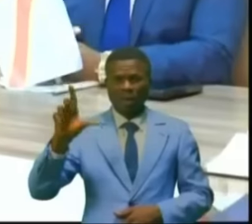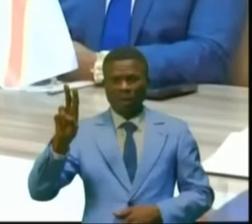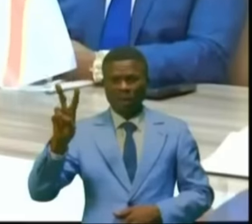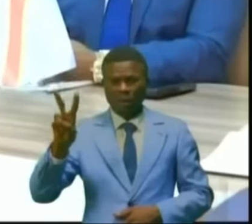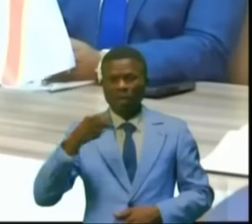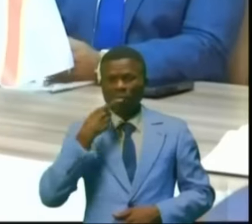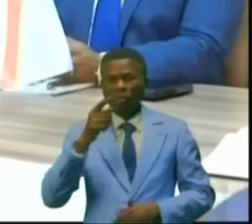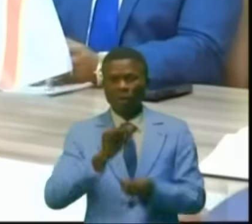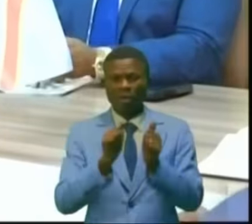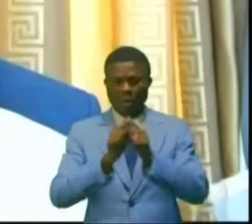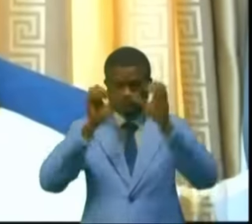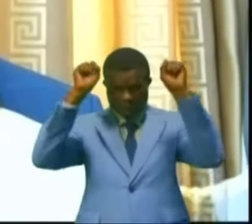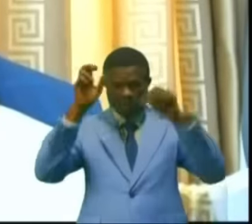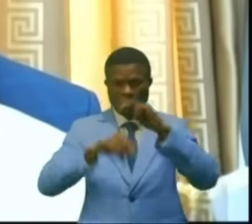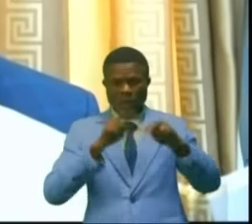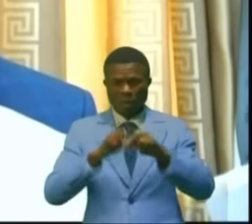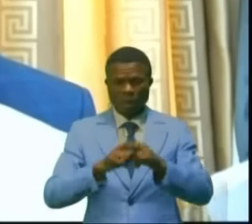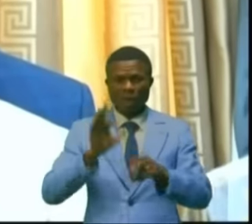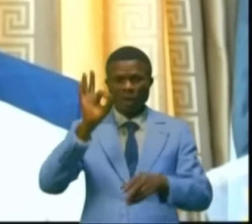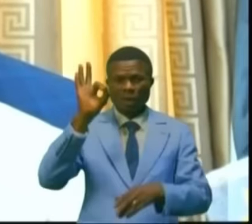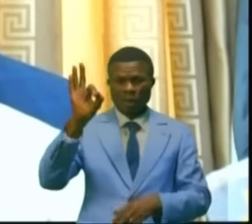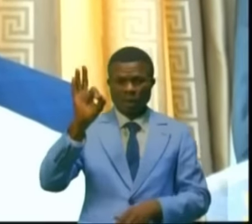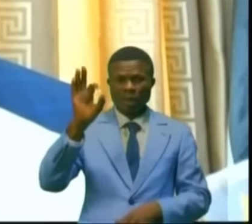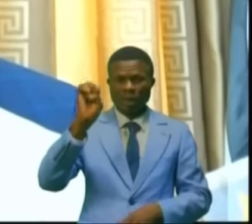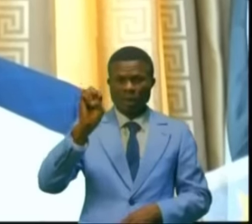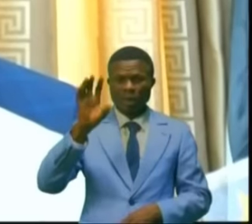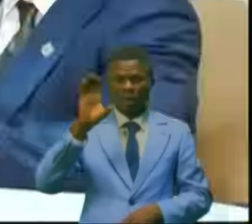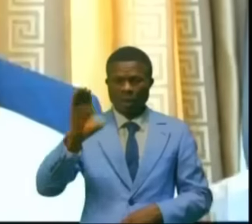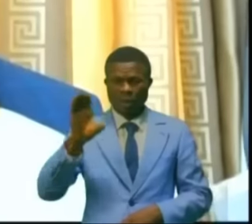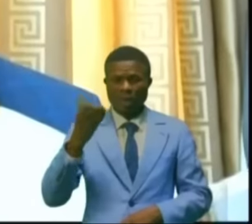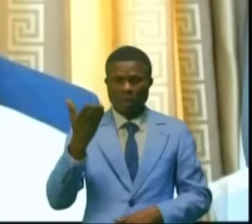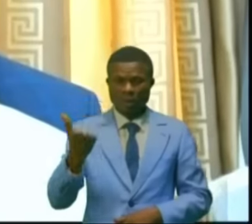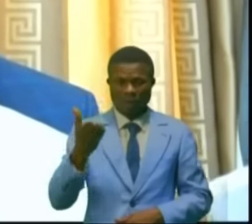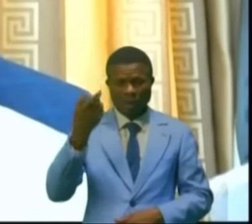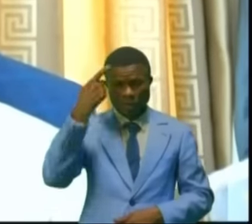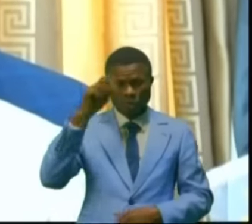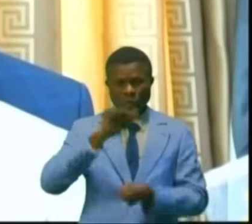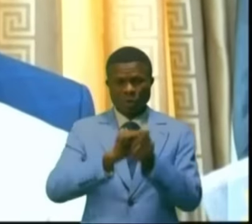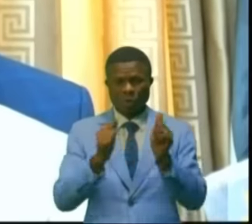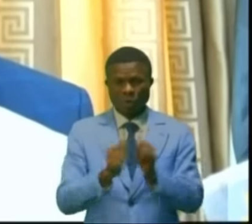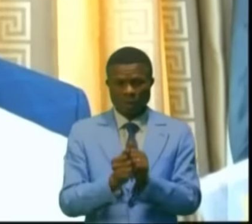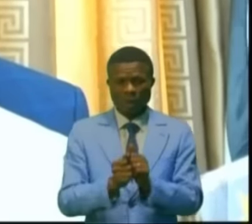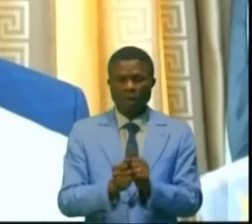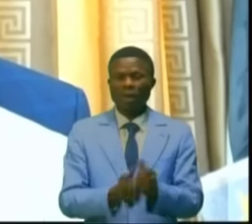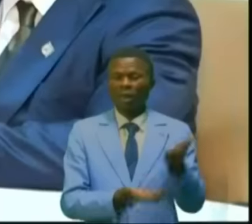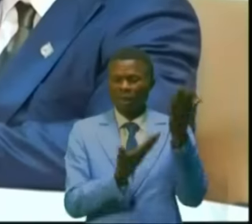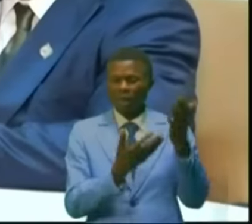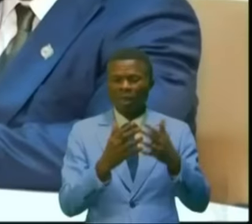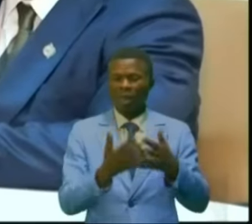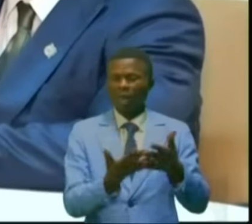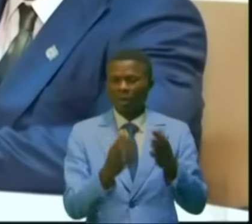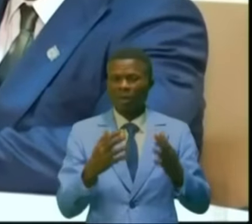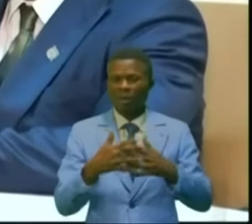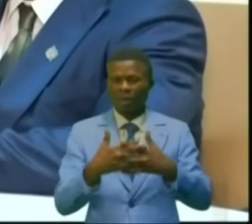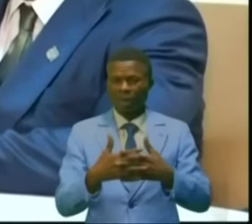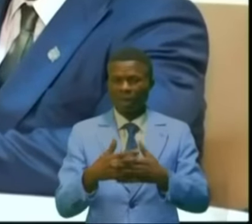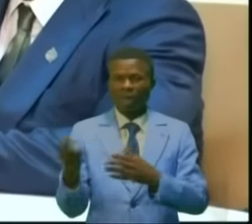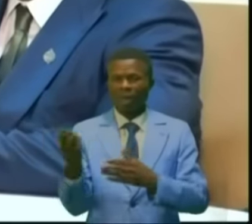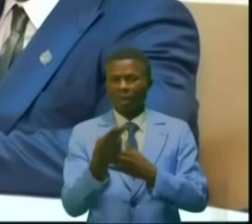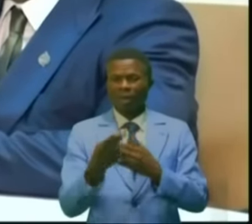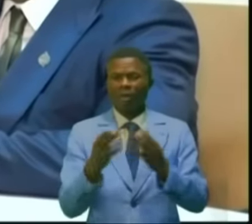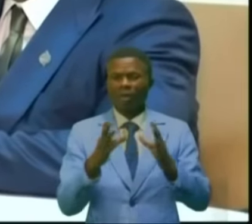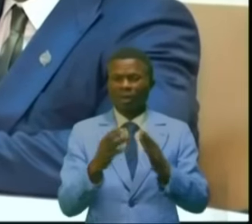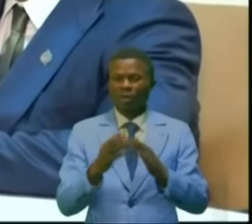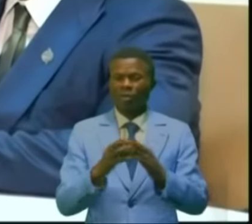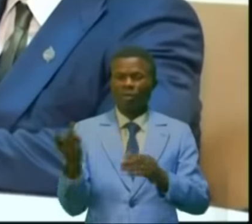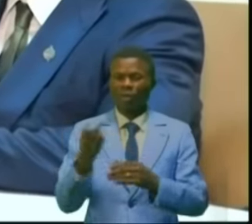le président national de la FEC, Robert Malumba, sur le contour de ce partenariat mutuellement avantagé entre